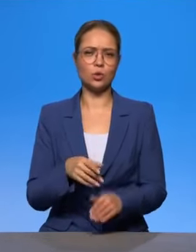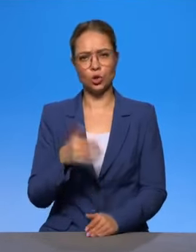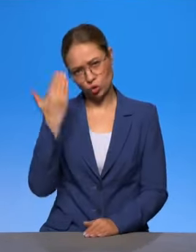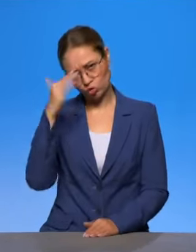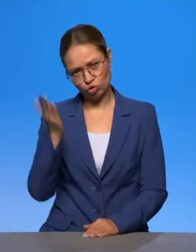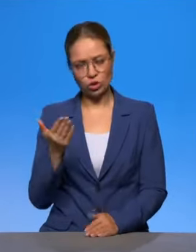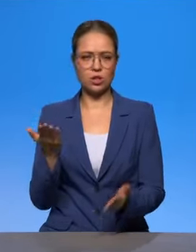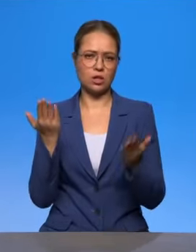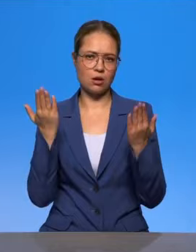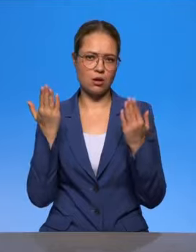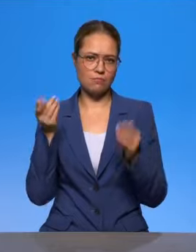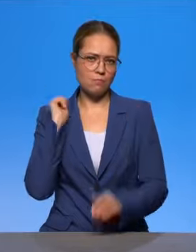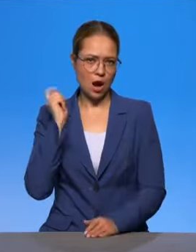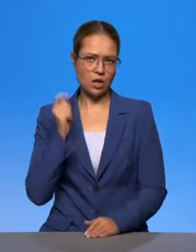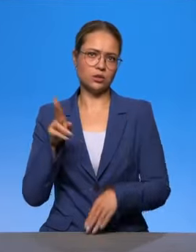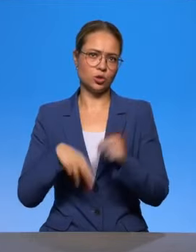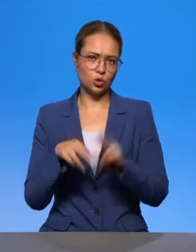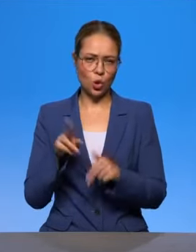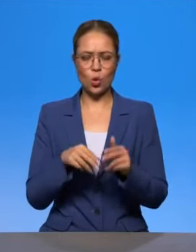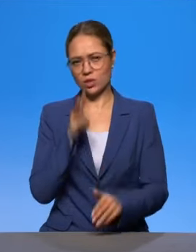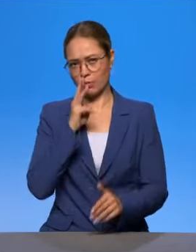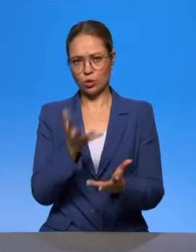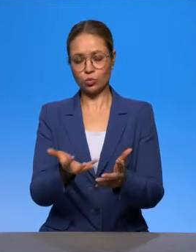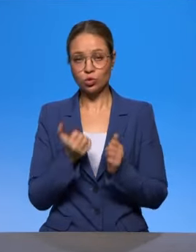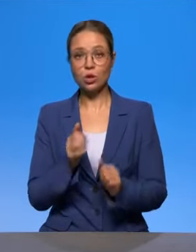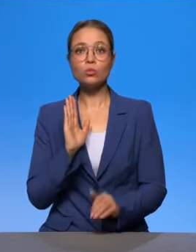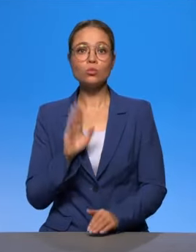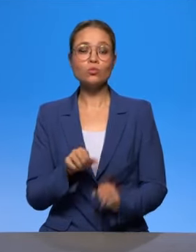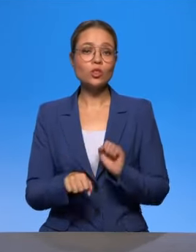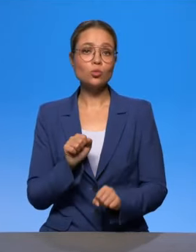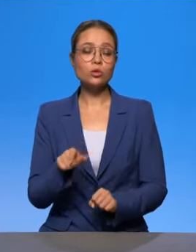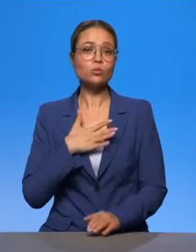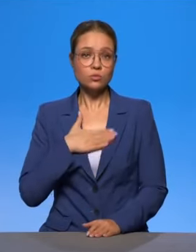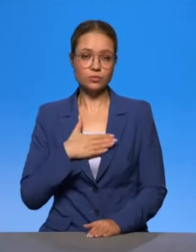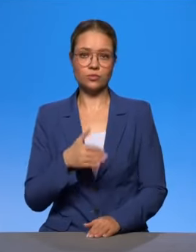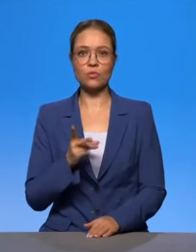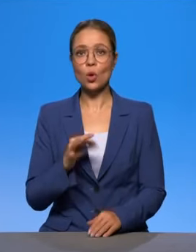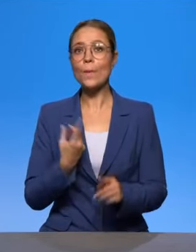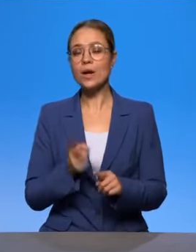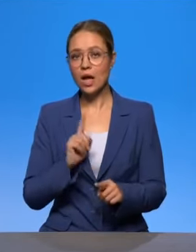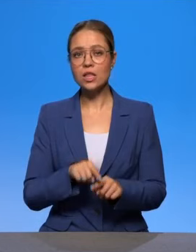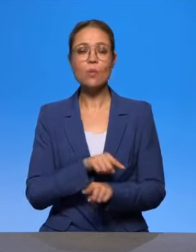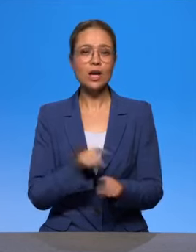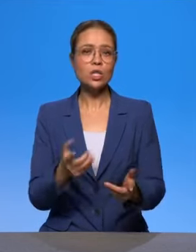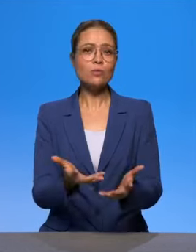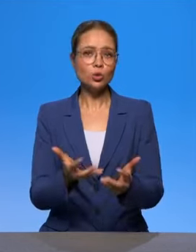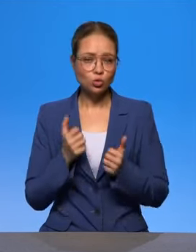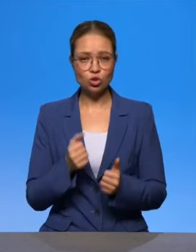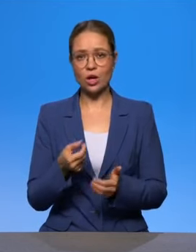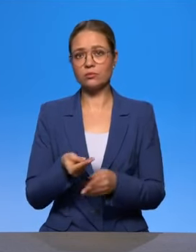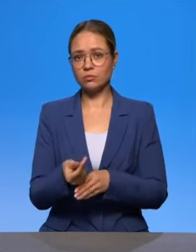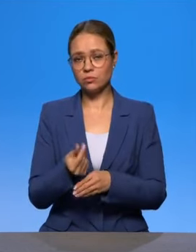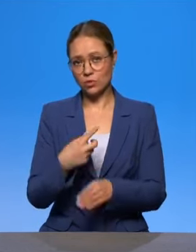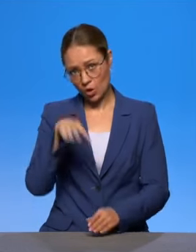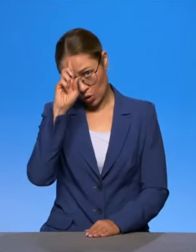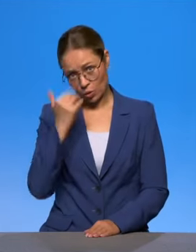получают зарплату. Ну, может, их устраивает тот режим. Но они при этом и получают пособие из бюджета и тратят деньги